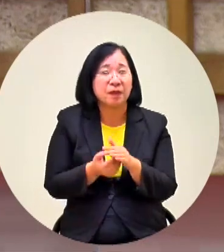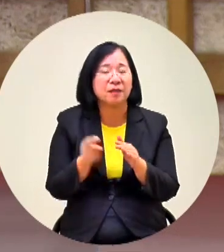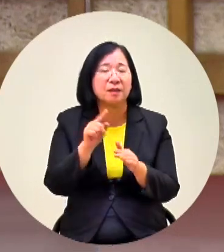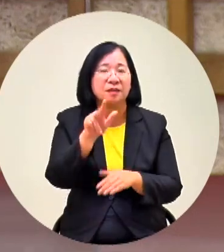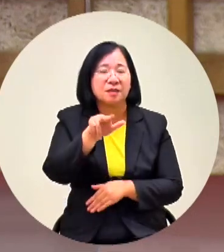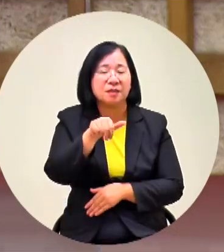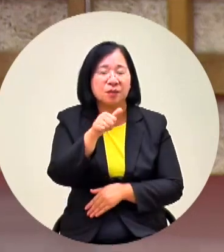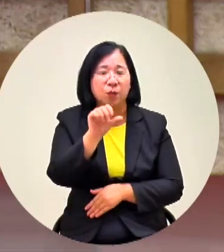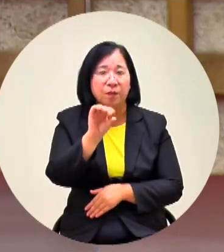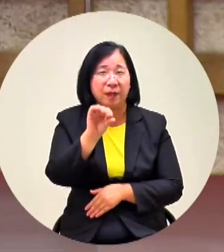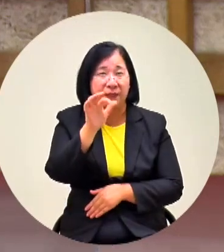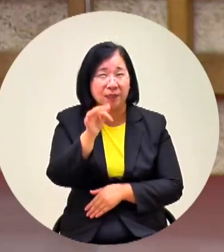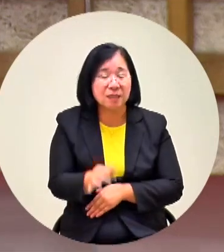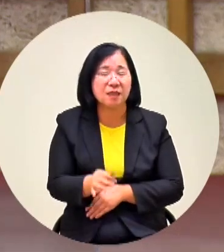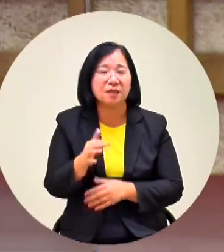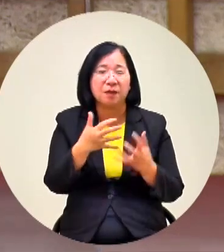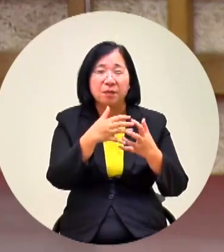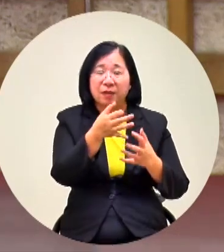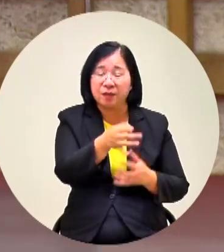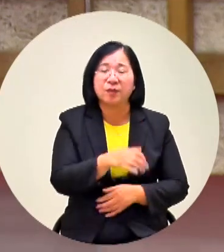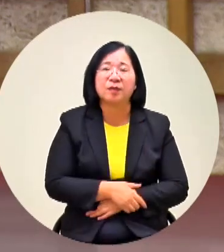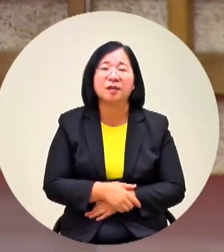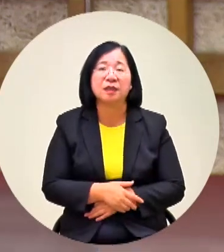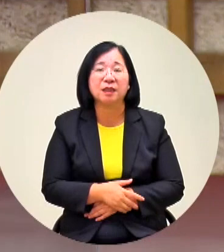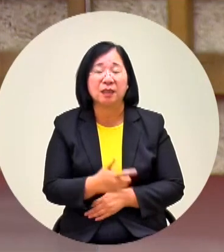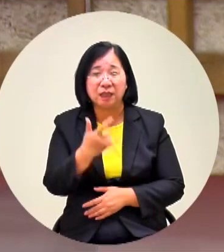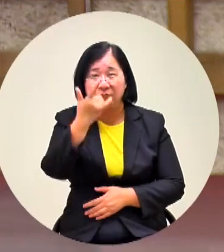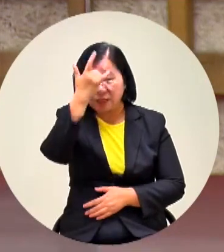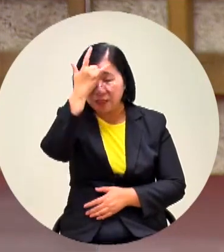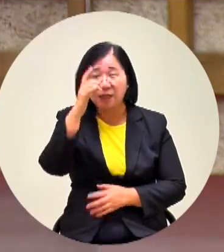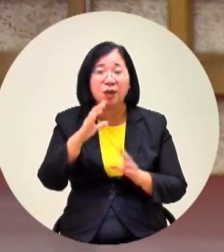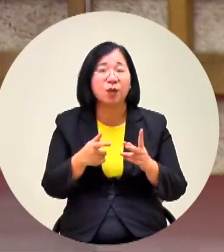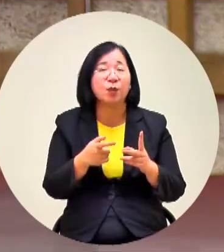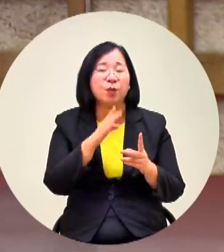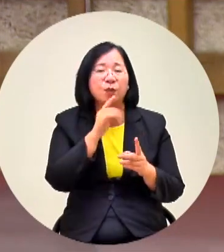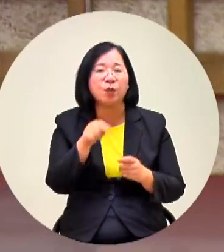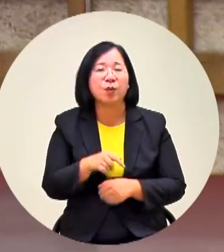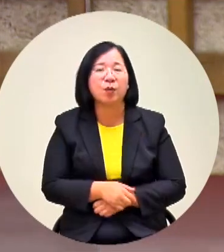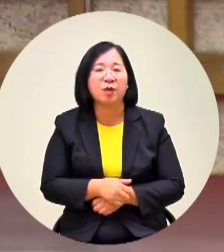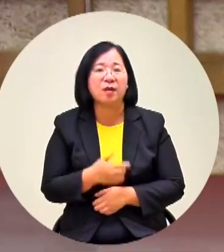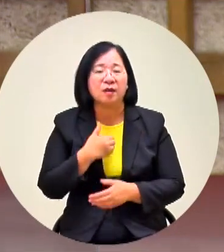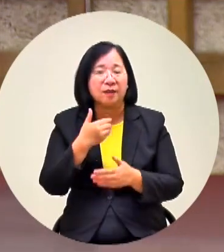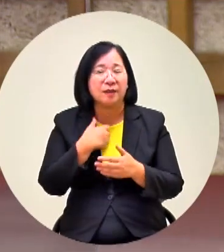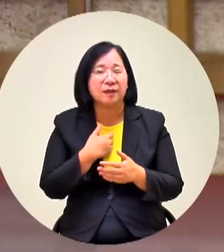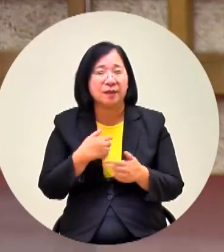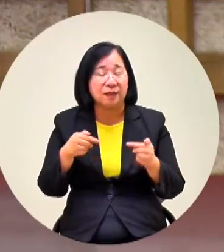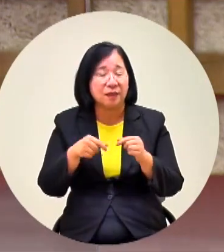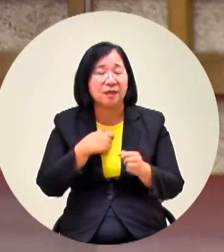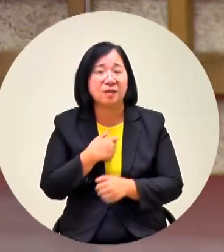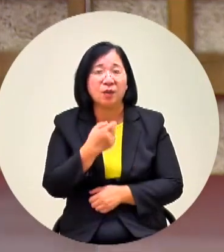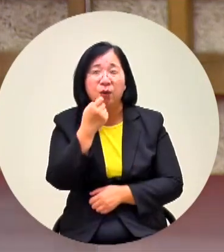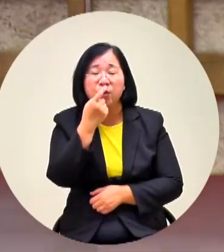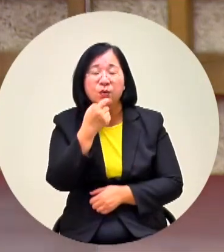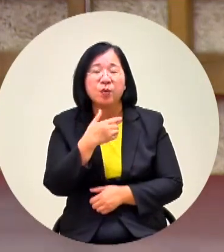国接触了2040年这电解氯氢要达到 10GW。 中国、韩国都纷纷发表路